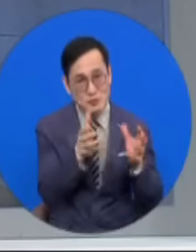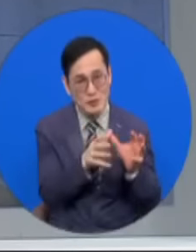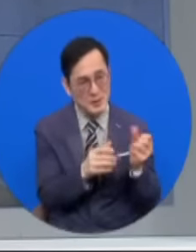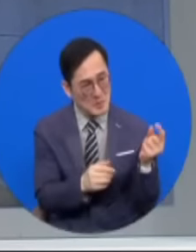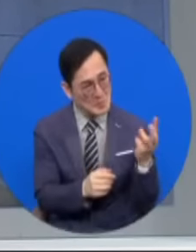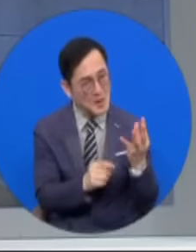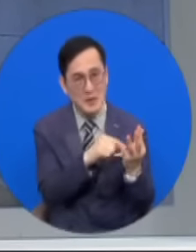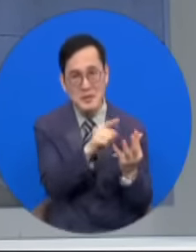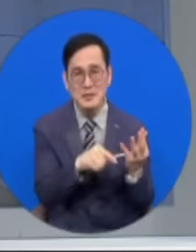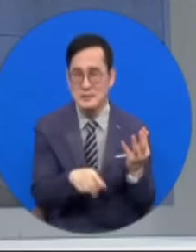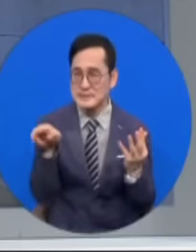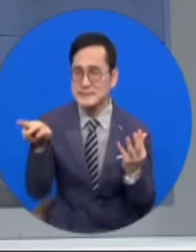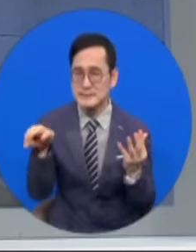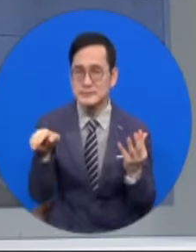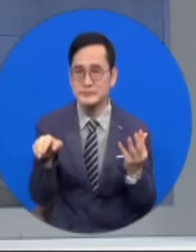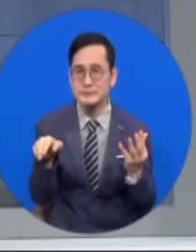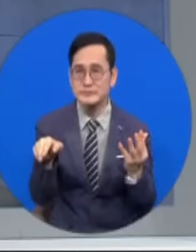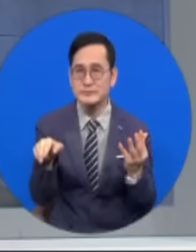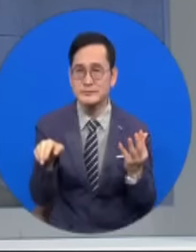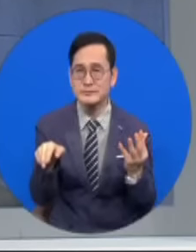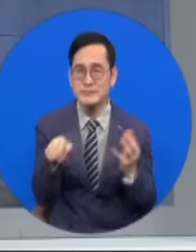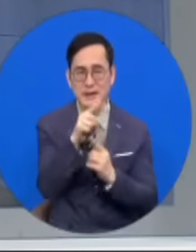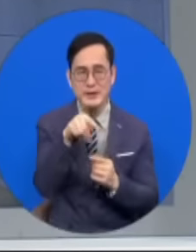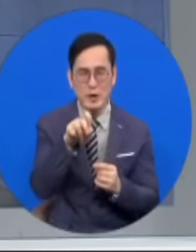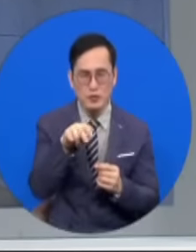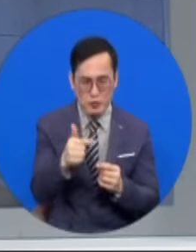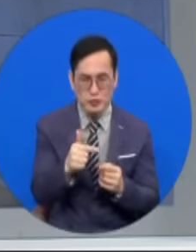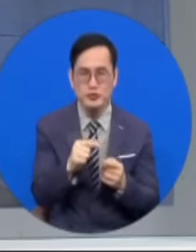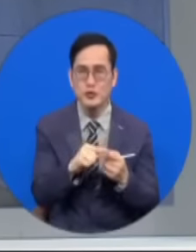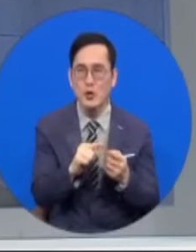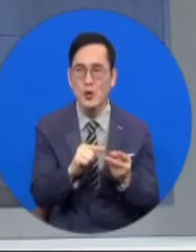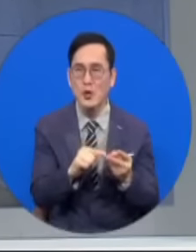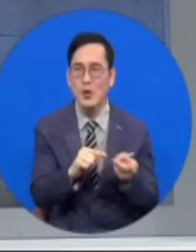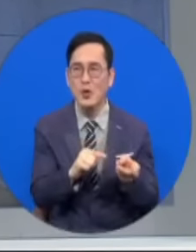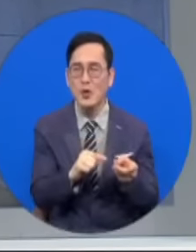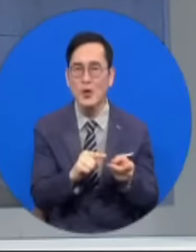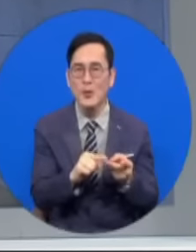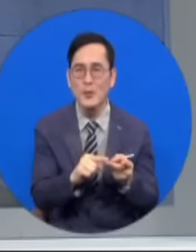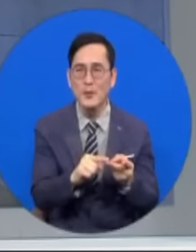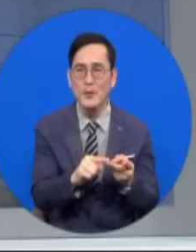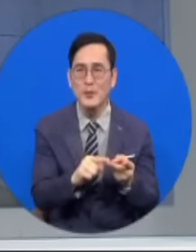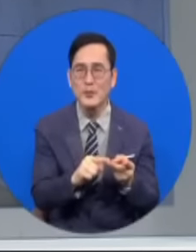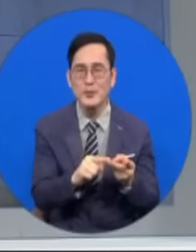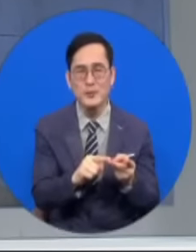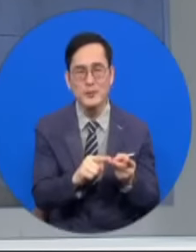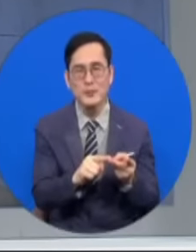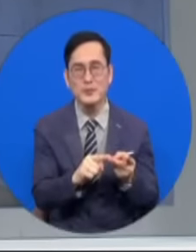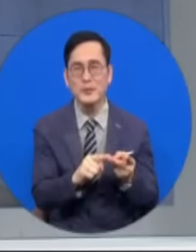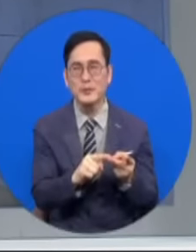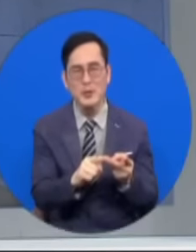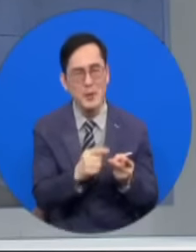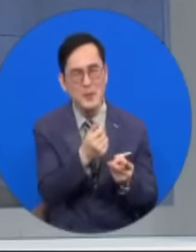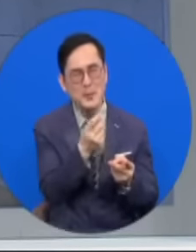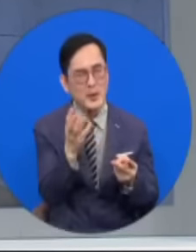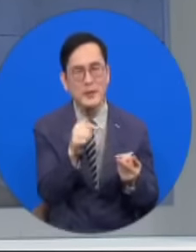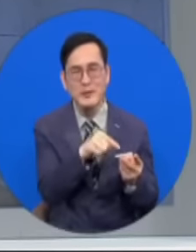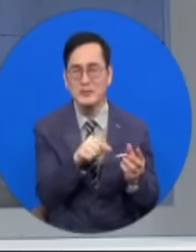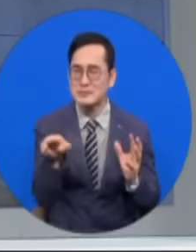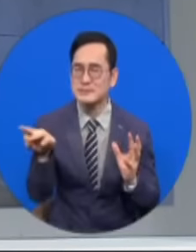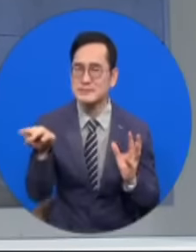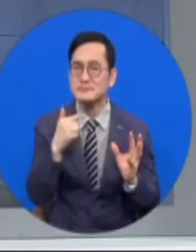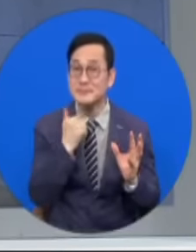강미정 조국 혁신당 대변인도 어 지속적으로 유튜브 등에서이 박 검사의 실명을 언급하며 대번 사건을 거론해